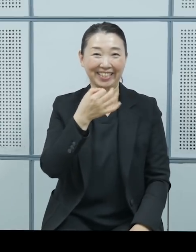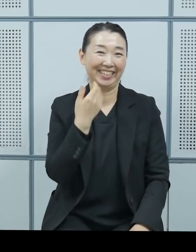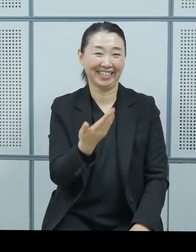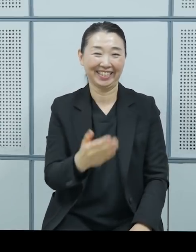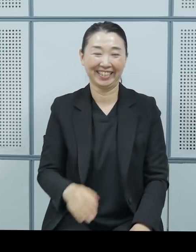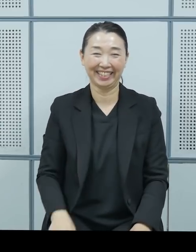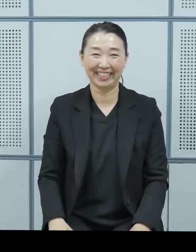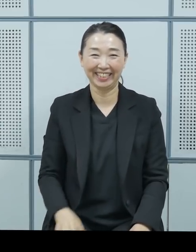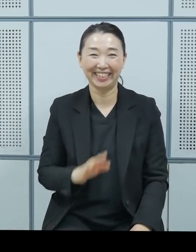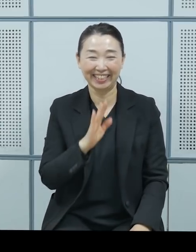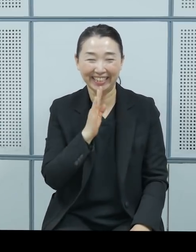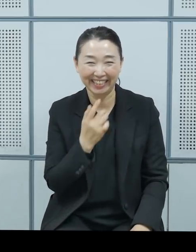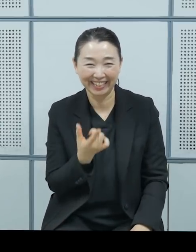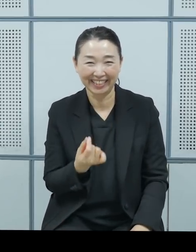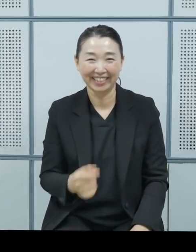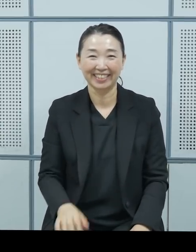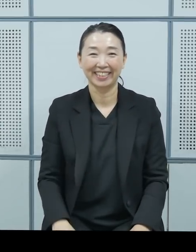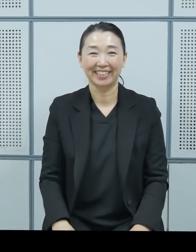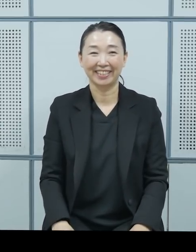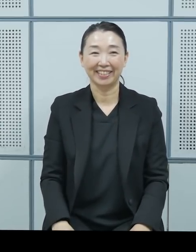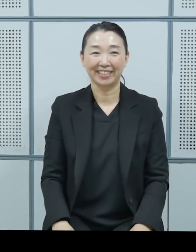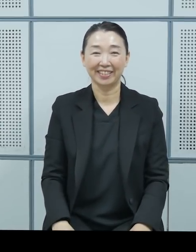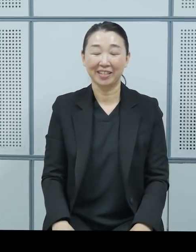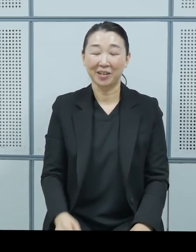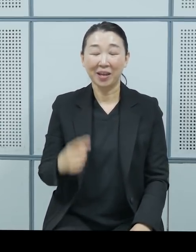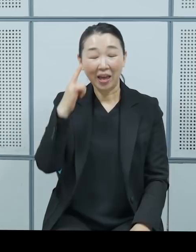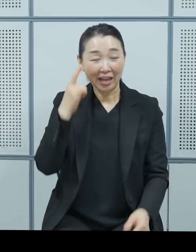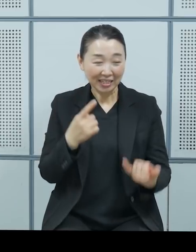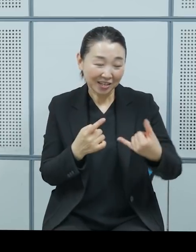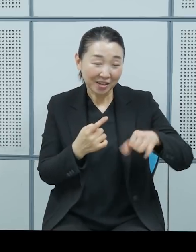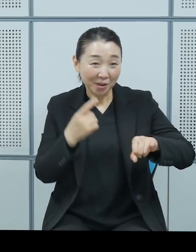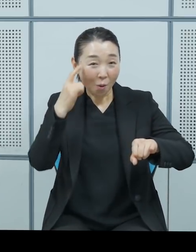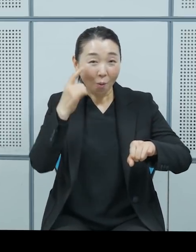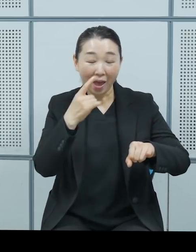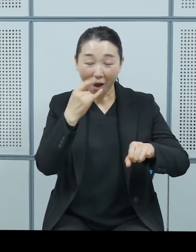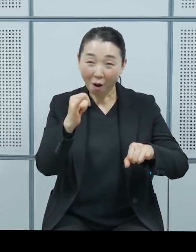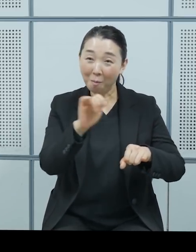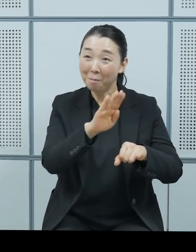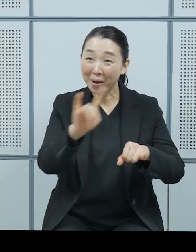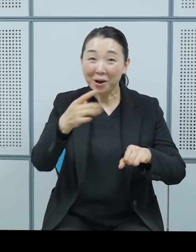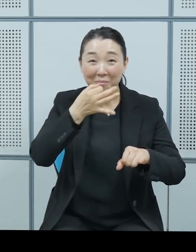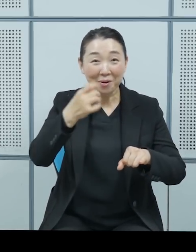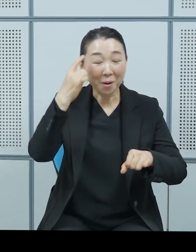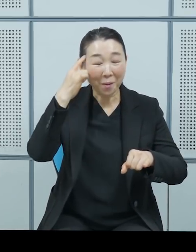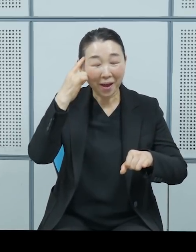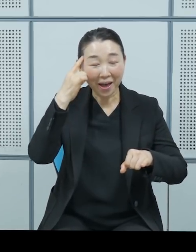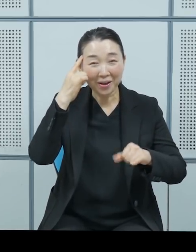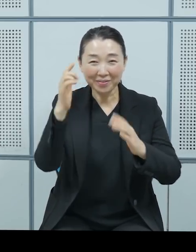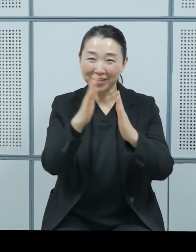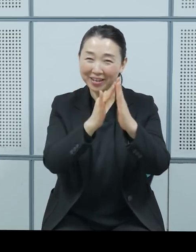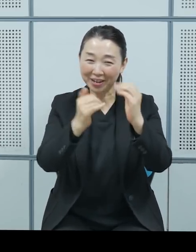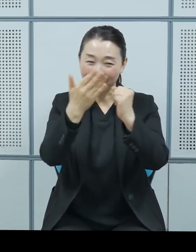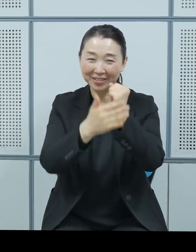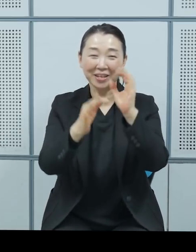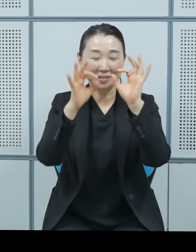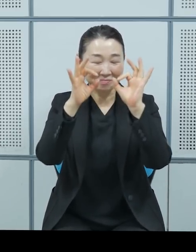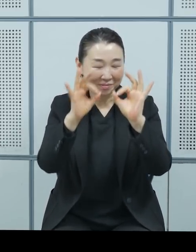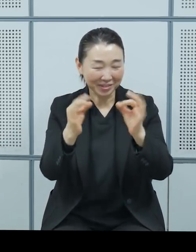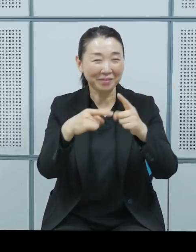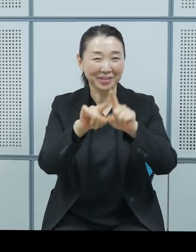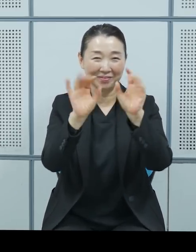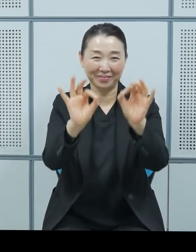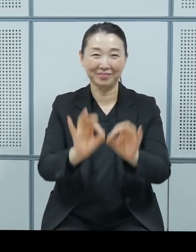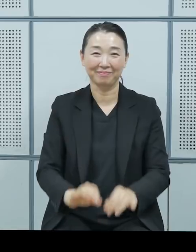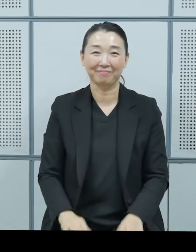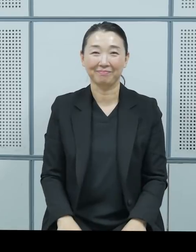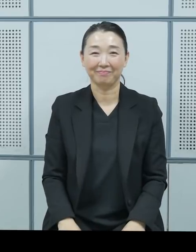과한 소개였습니다. 왜 아이들이, 자녀들이 엄빠라고 불리는지 저희 가족 사진 한번 보면서 좀 가족 관계를 좀